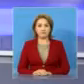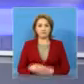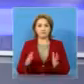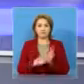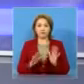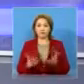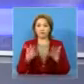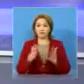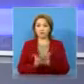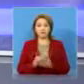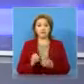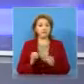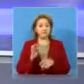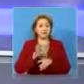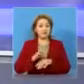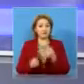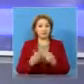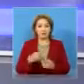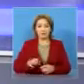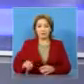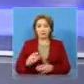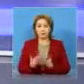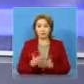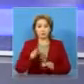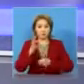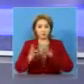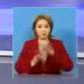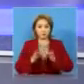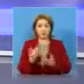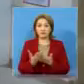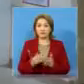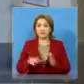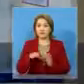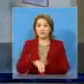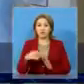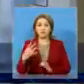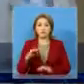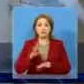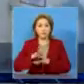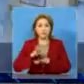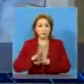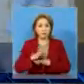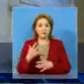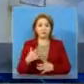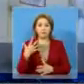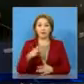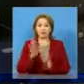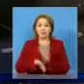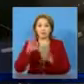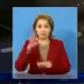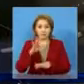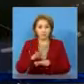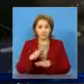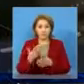9 новых случаев коронавирусной инфекции выявлено в регионе за минувшие сутки. Из них 4 с симптомами заболевания и 5